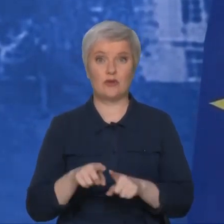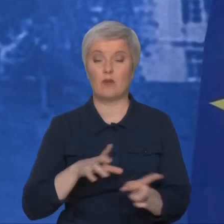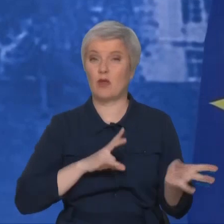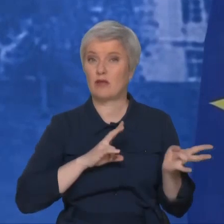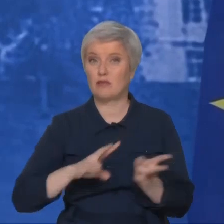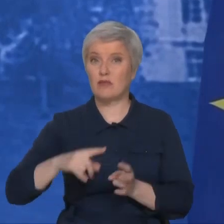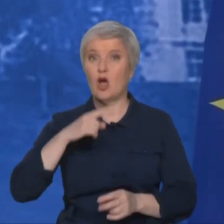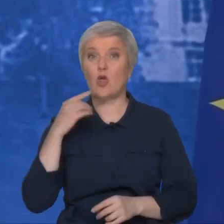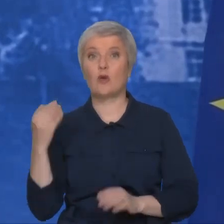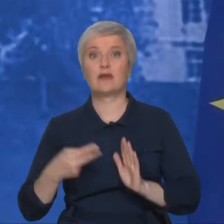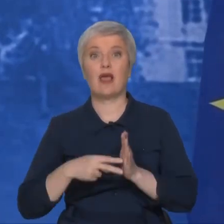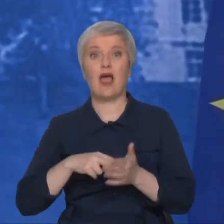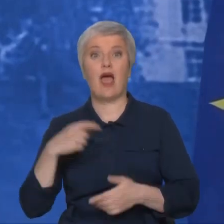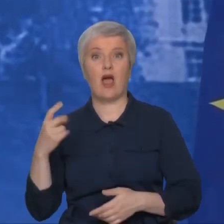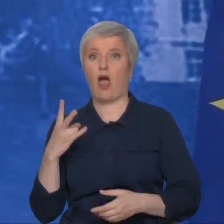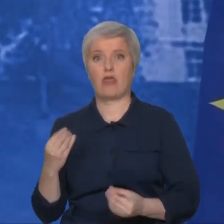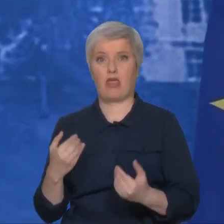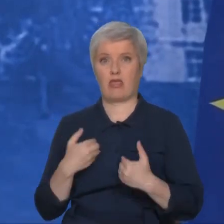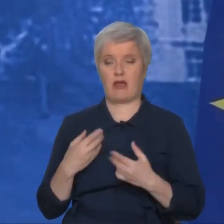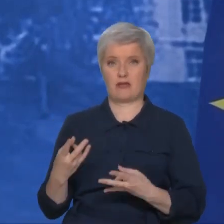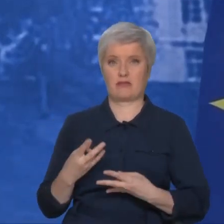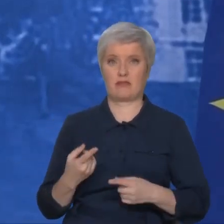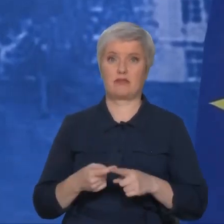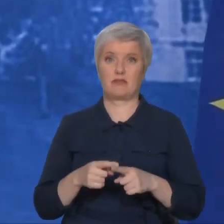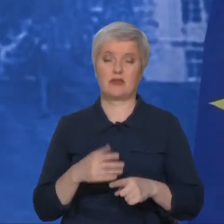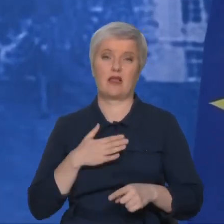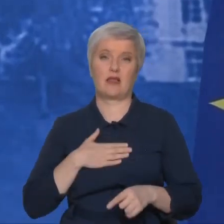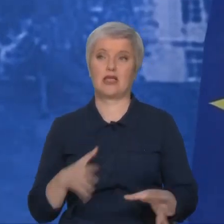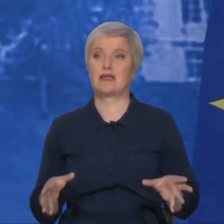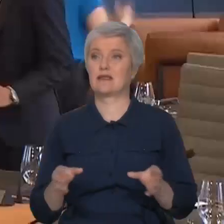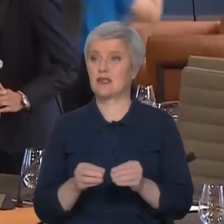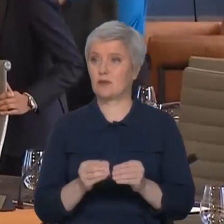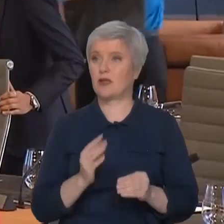російській економіці, а не по нас самих. Це наша спільна мета.